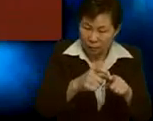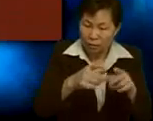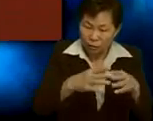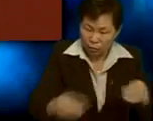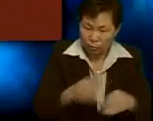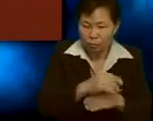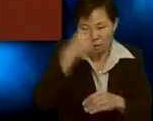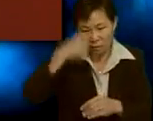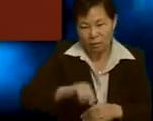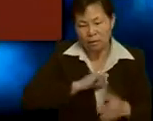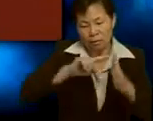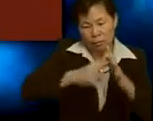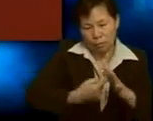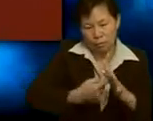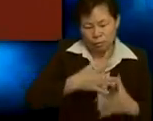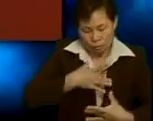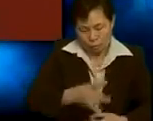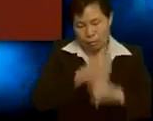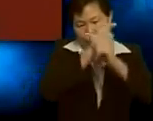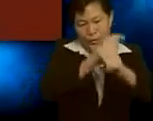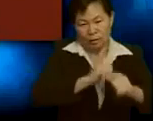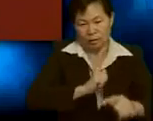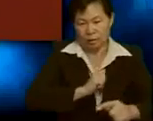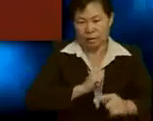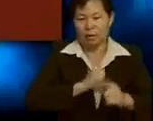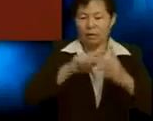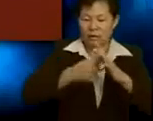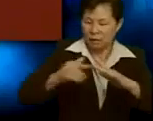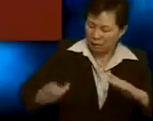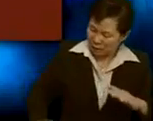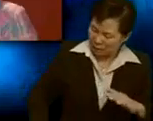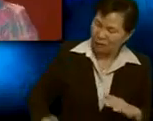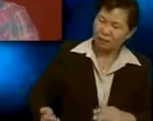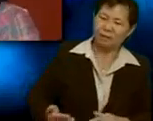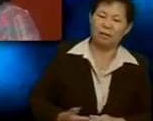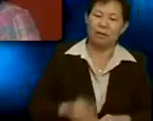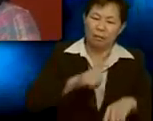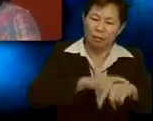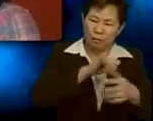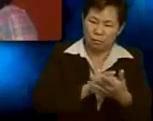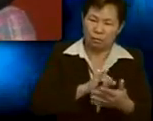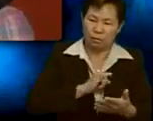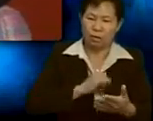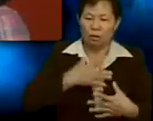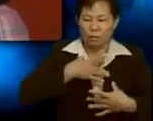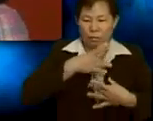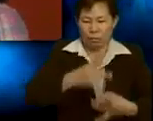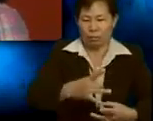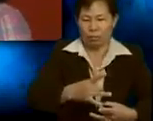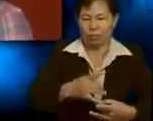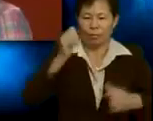tak Isabel, saya mula meminati seni mempertahankan diri sejak saya kecil lagi. Masa tu saya